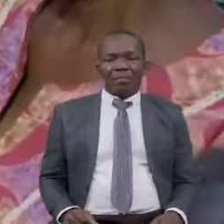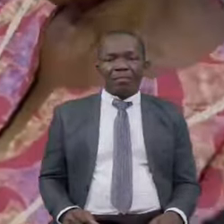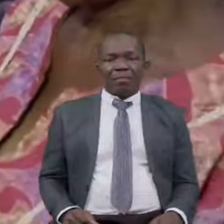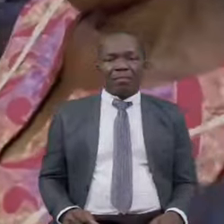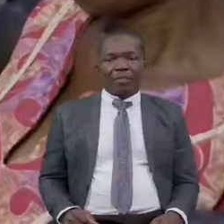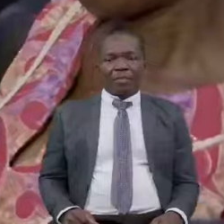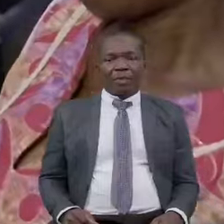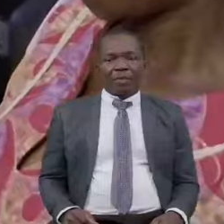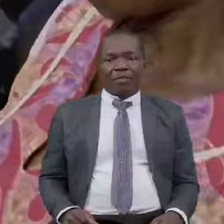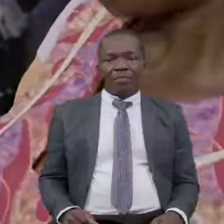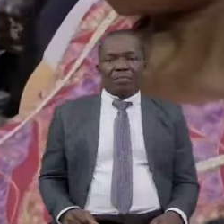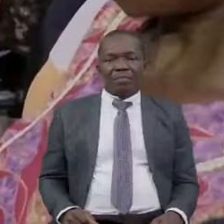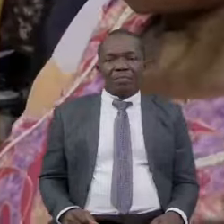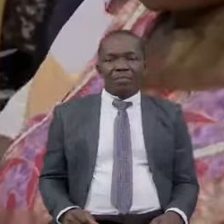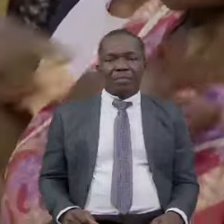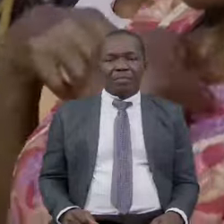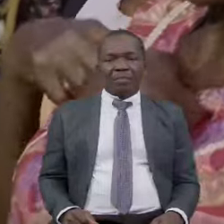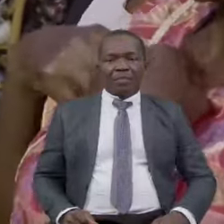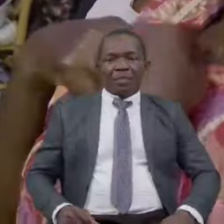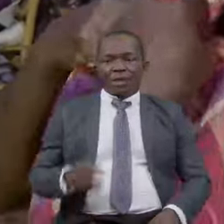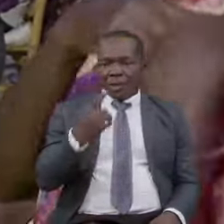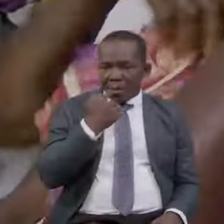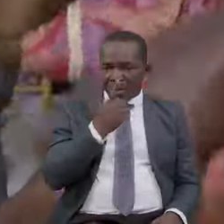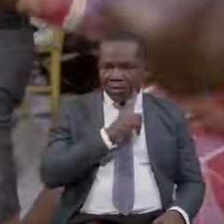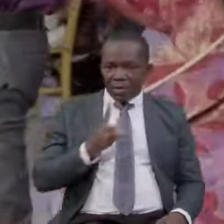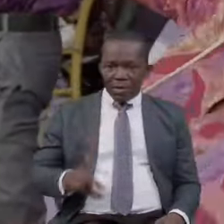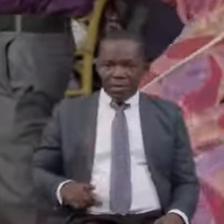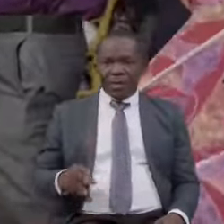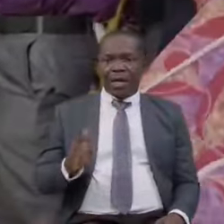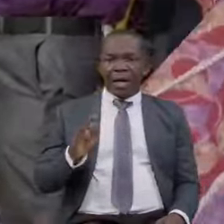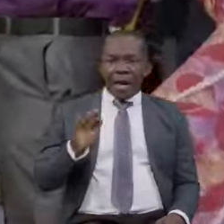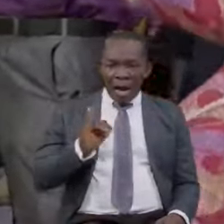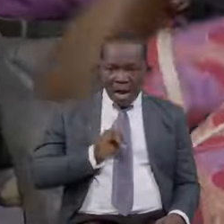Seigneur parle au Seigneur tu arriveras